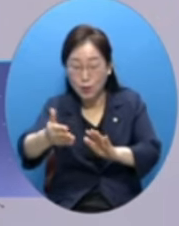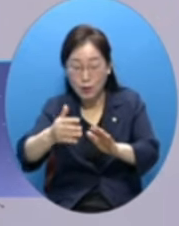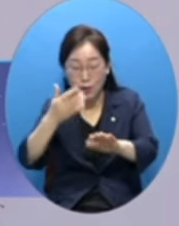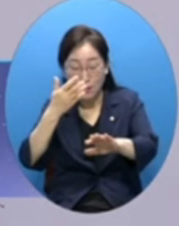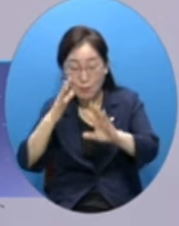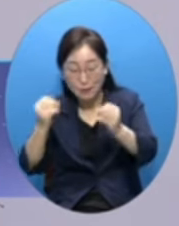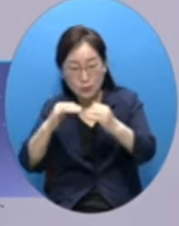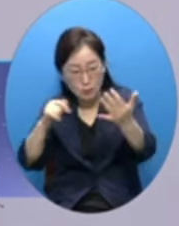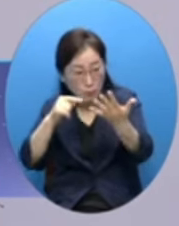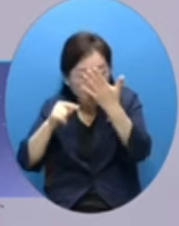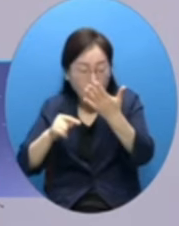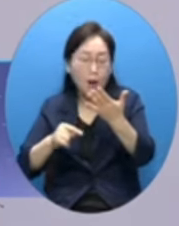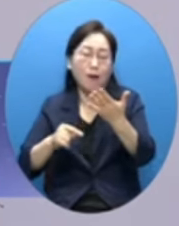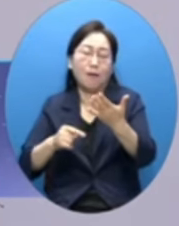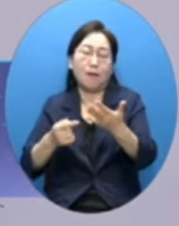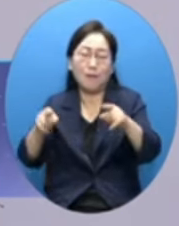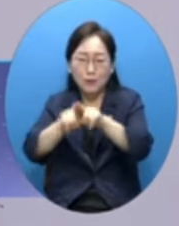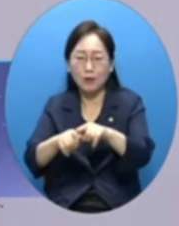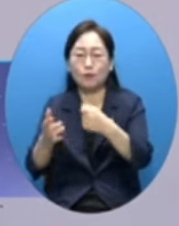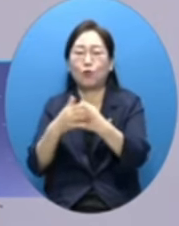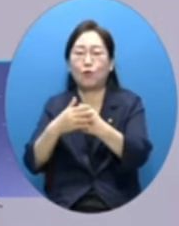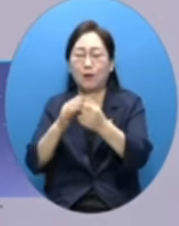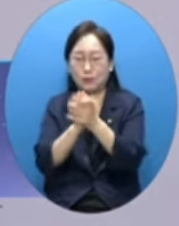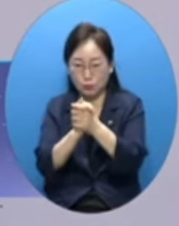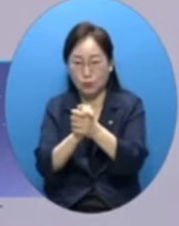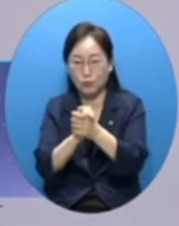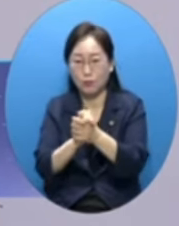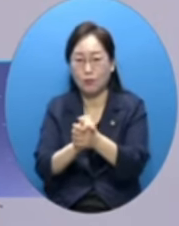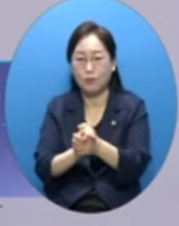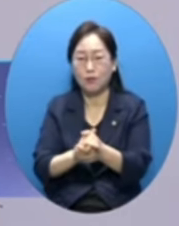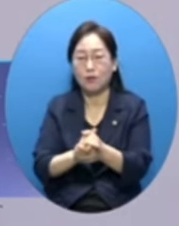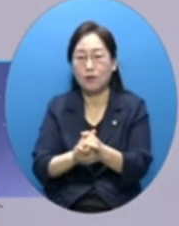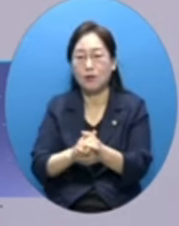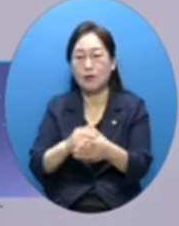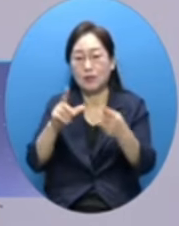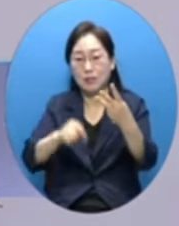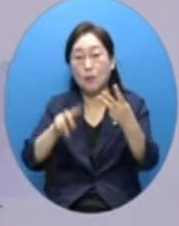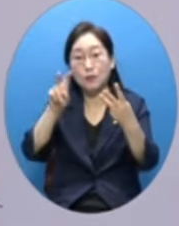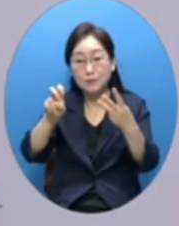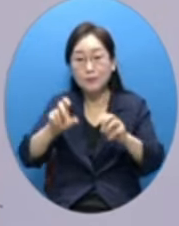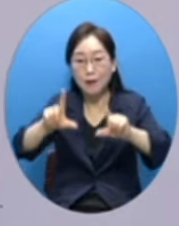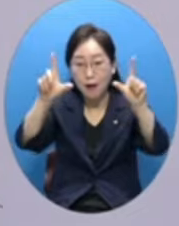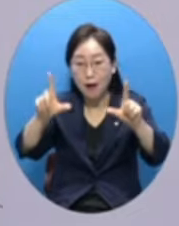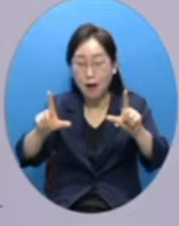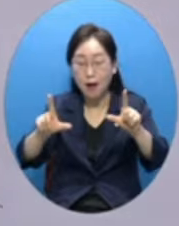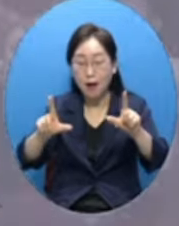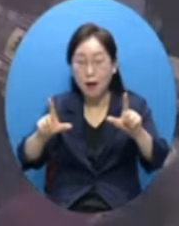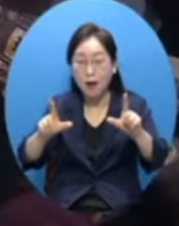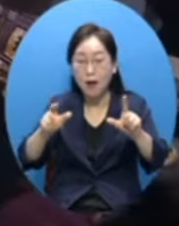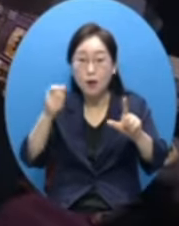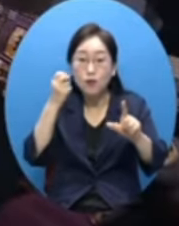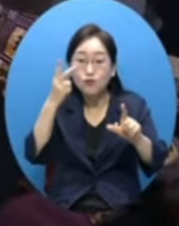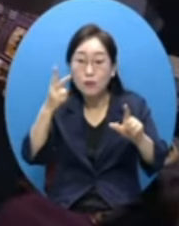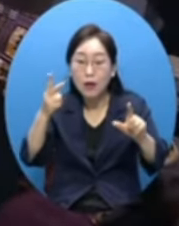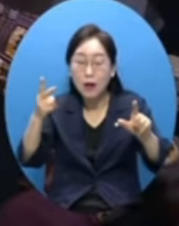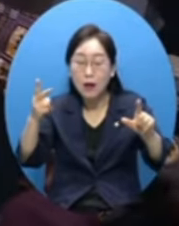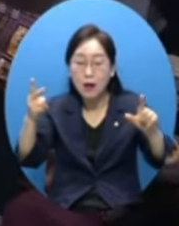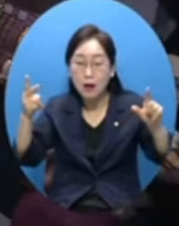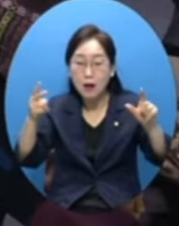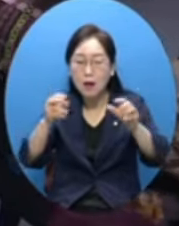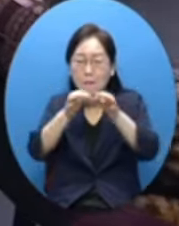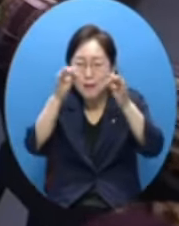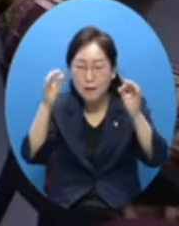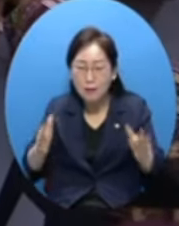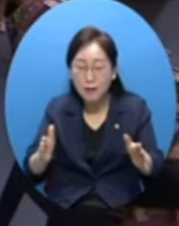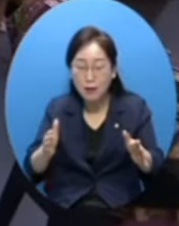사람들이 함께 중보하며 기도했습니다 3월 20일 온유가 두 달 만에 혼상 처음으로